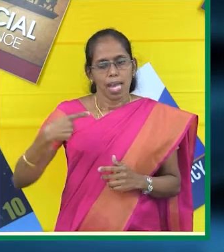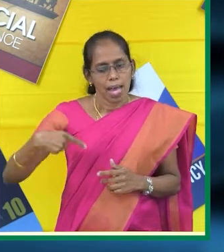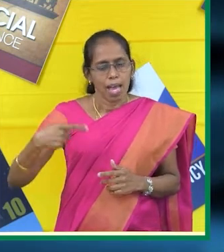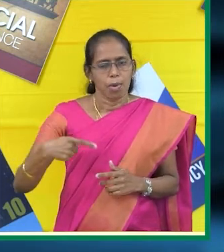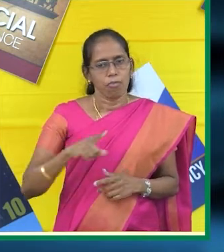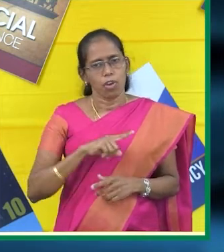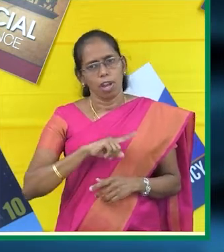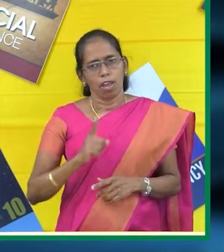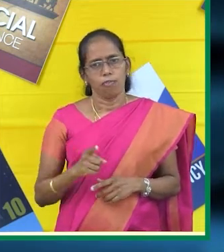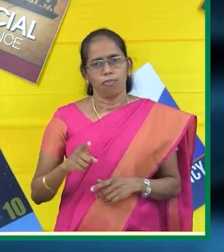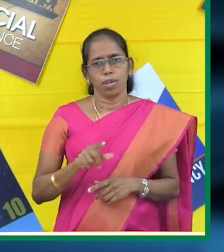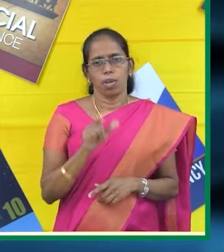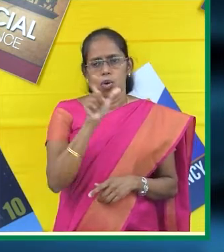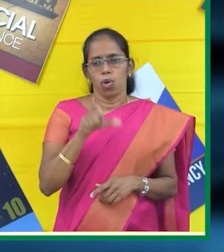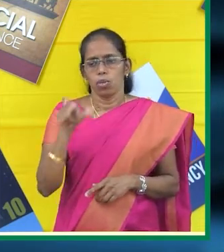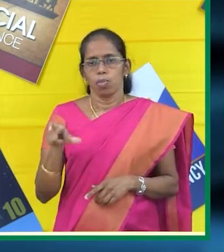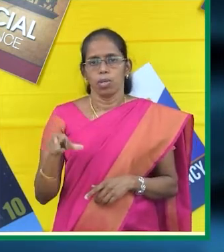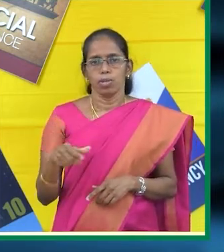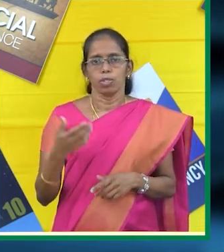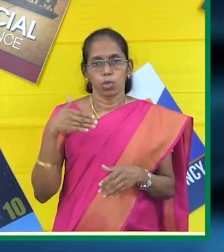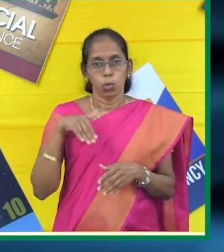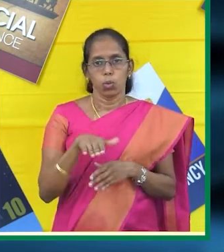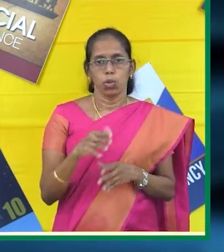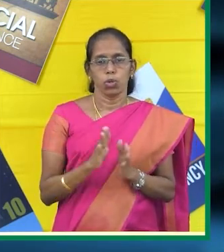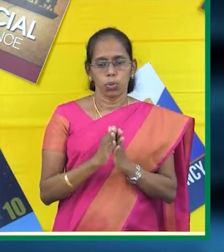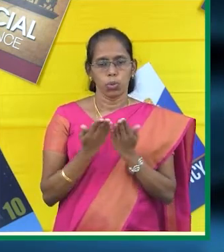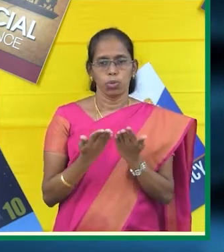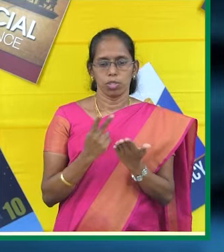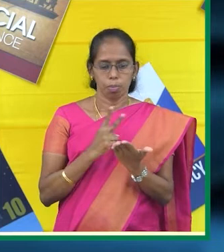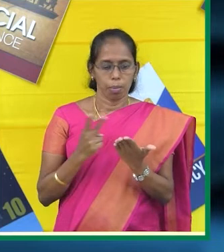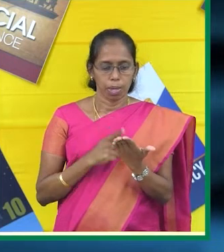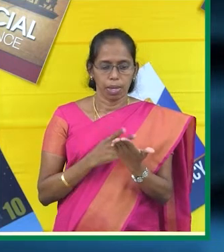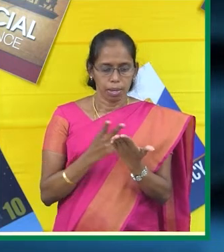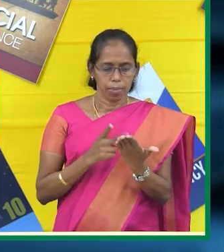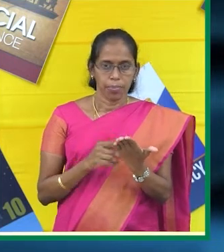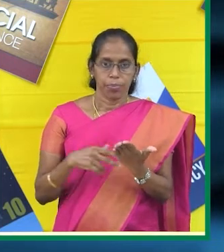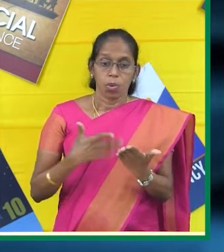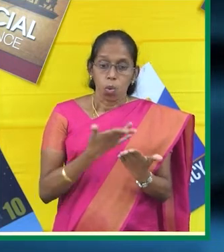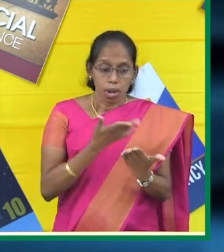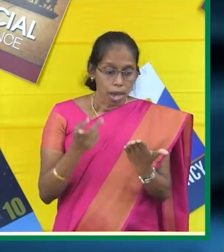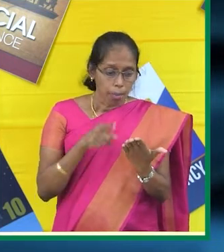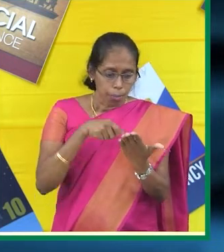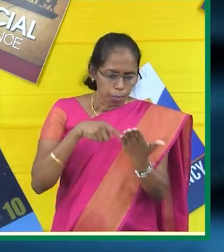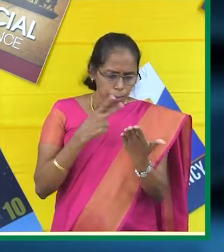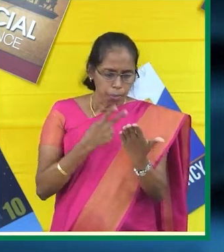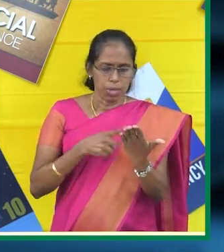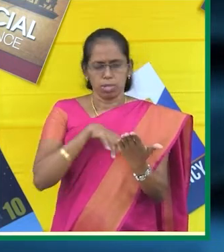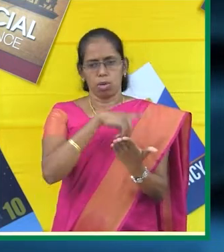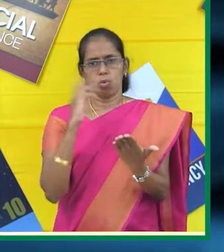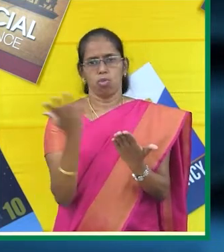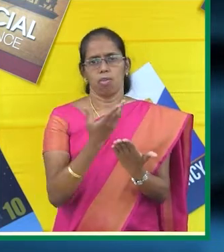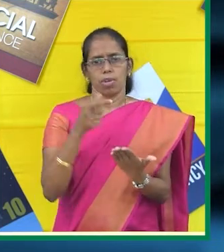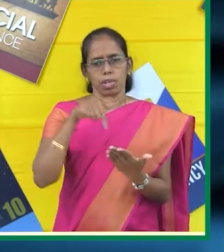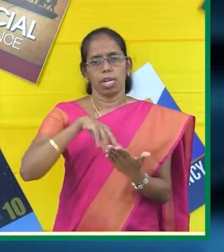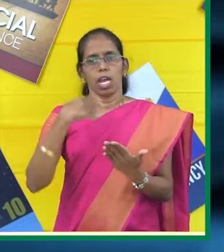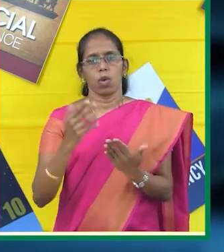இட் இஸ் எ ஹேபிட் ஃபார் எவ்ரி ஹியூமன் பீயிங் டு கோ த்ரூ நியூஸ் பேப்பர் டு ஃபைண்ட் அவுட் த ஹேப்பனிங்ஸ் ஆல்